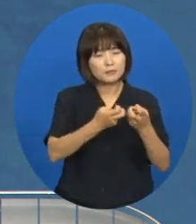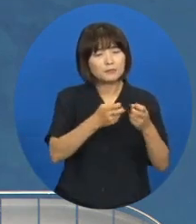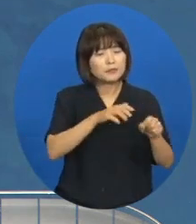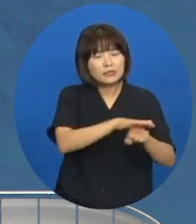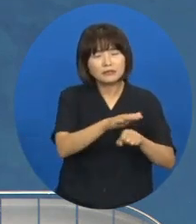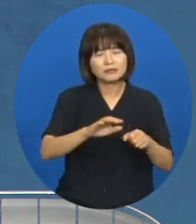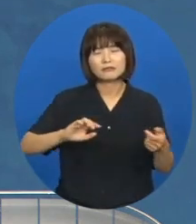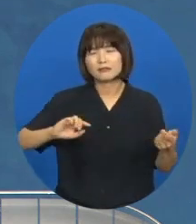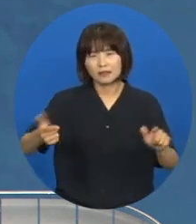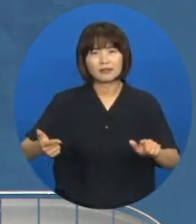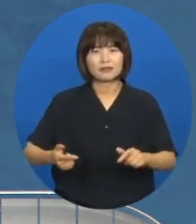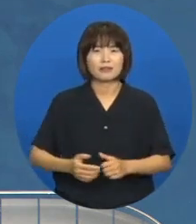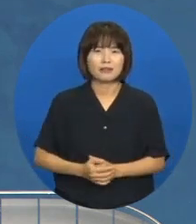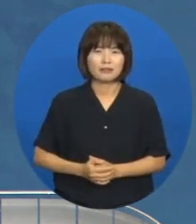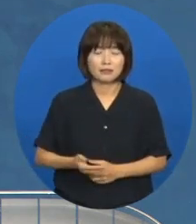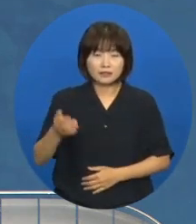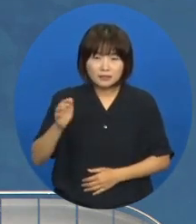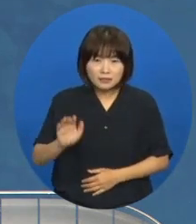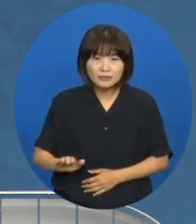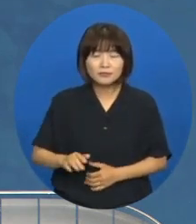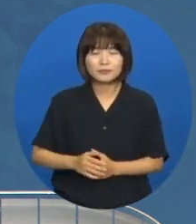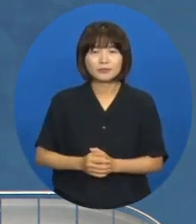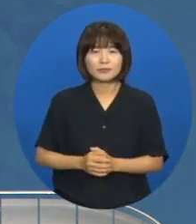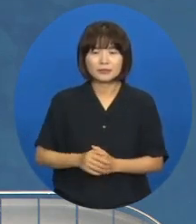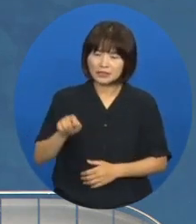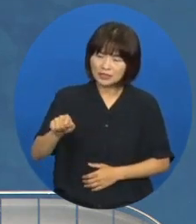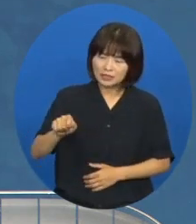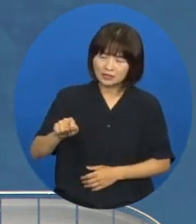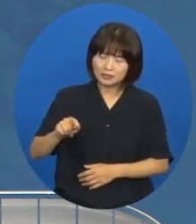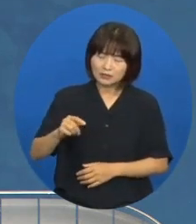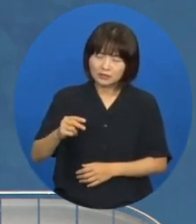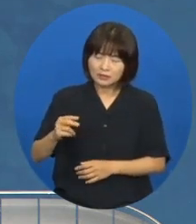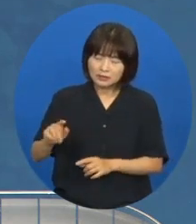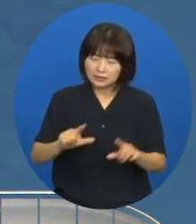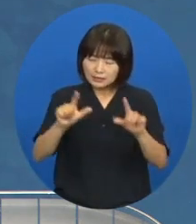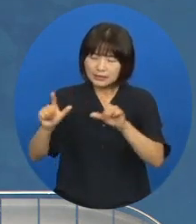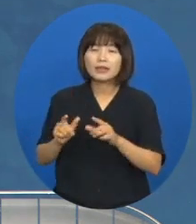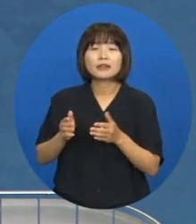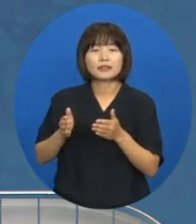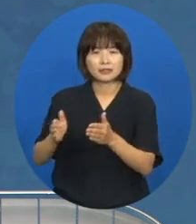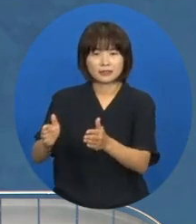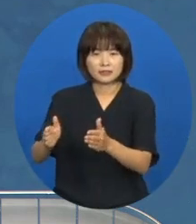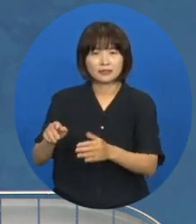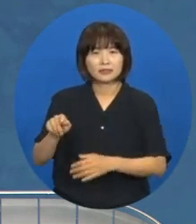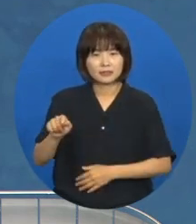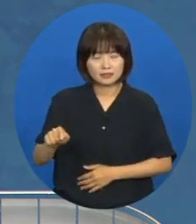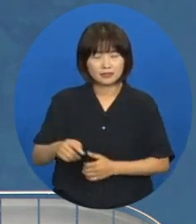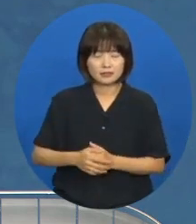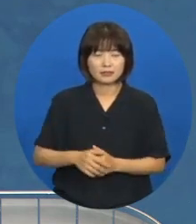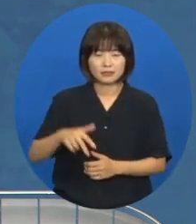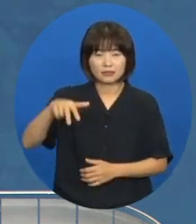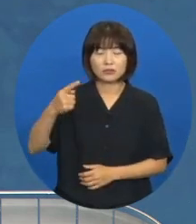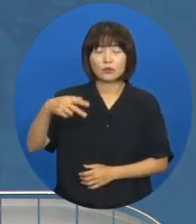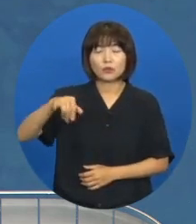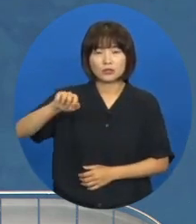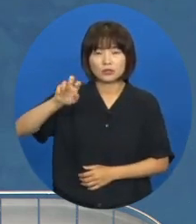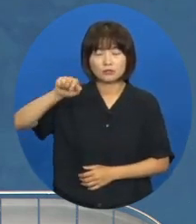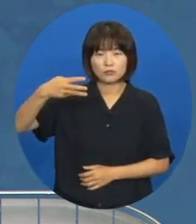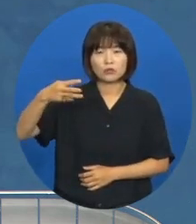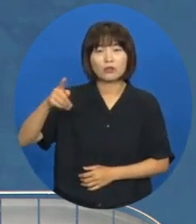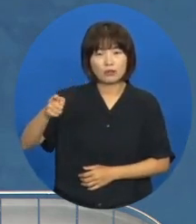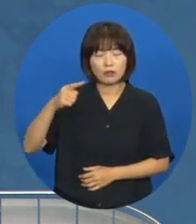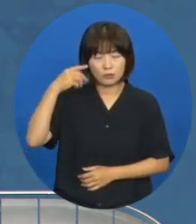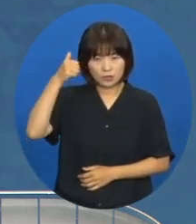다르니까요. 그러나 그것이 살 길인 거예요. 조지 밀러 목사님이 5만